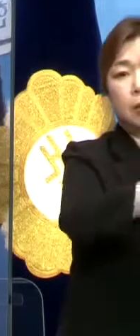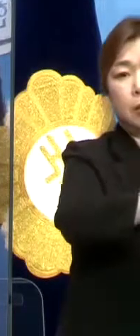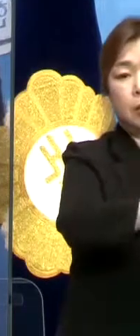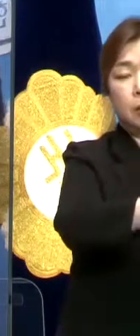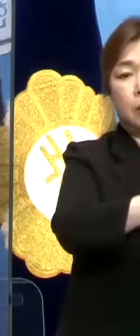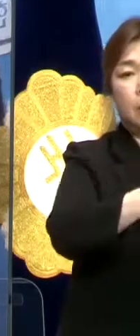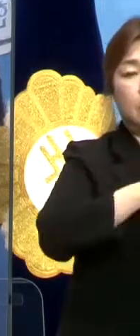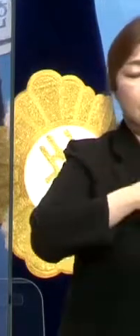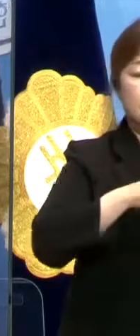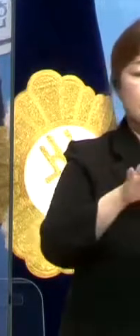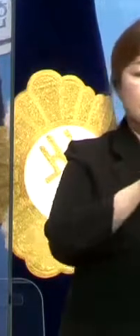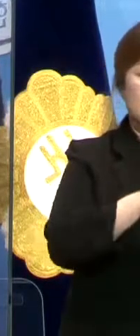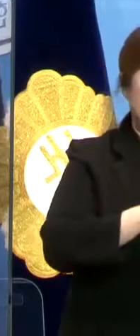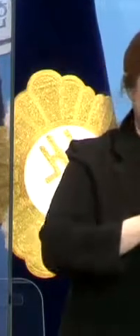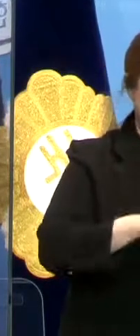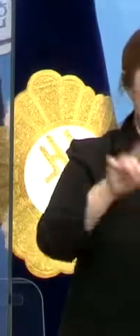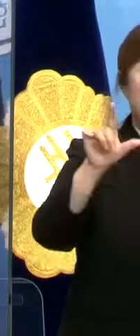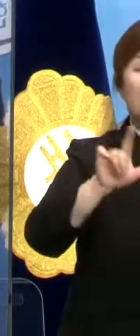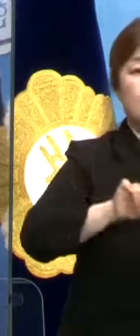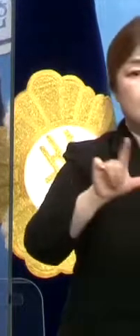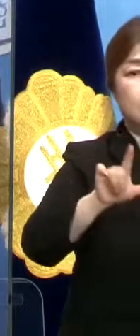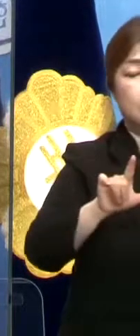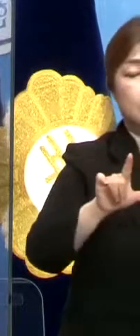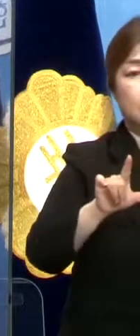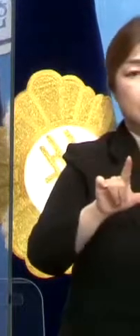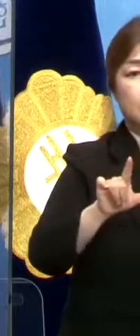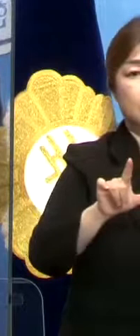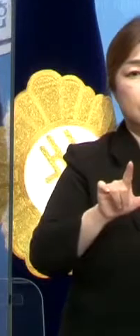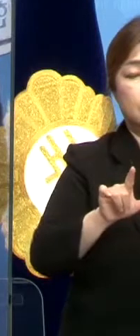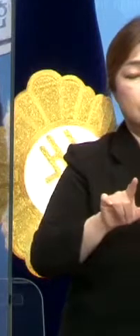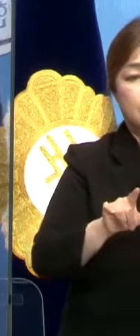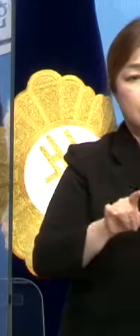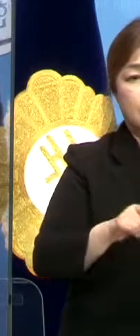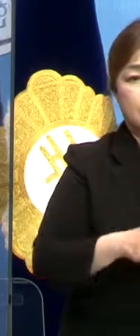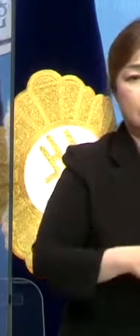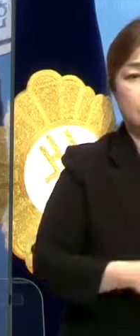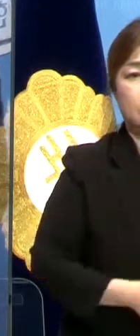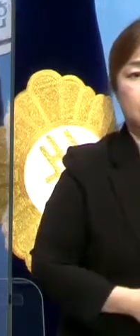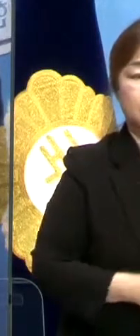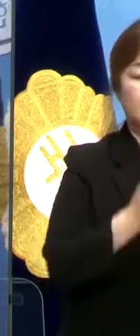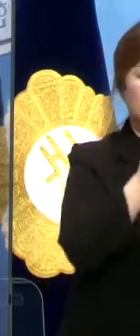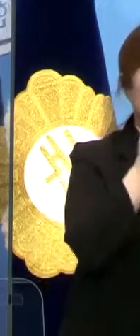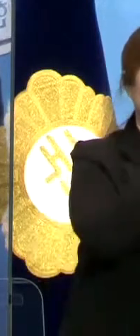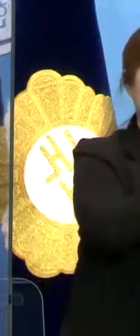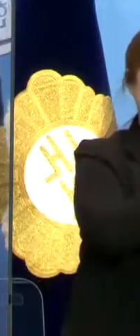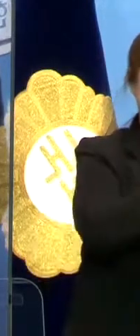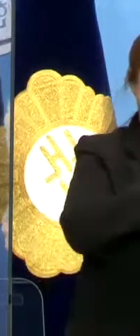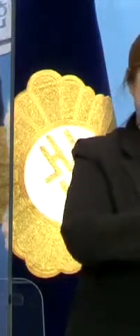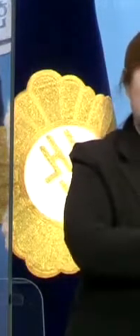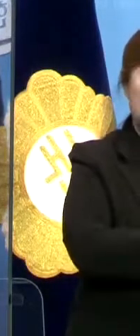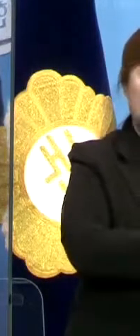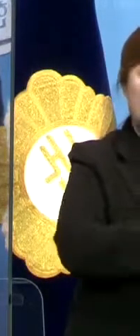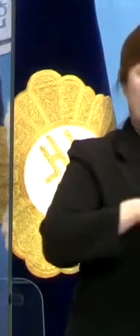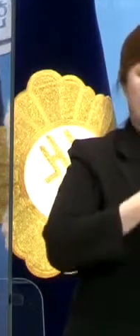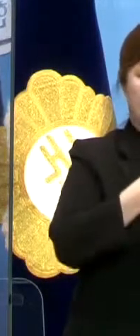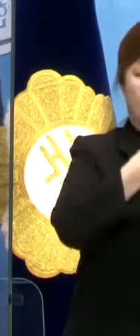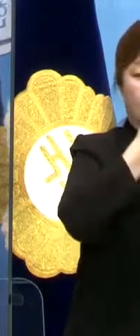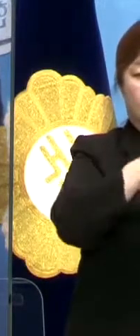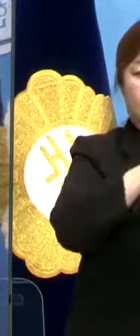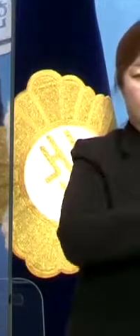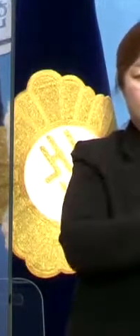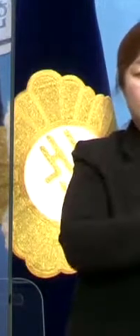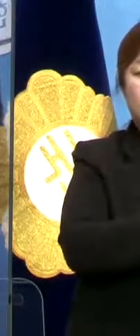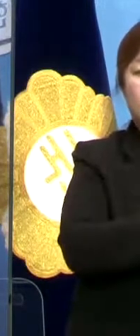나만 안 보이면 된 나만 안 보이면 그 예가 링 겁니까 ds 모스 아전인수 에 자기 유리한 쪽으로만